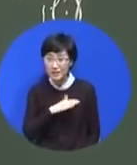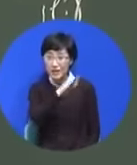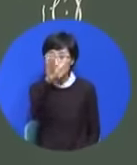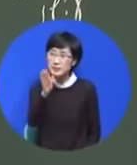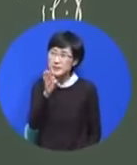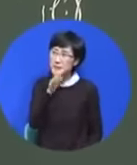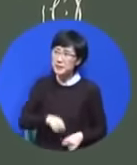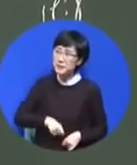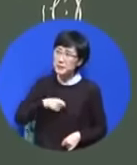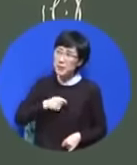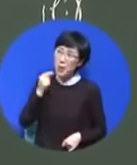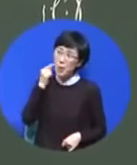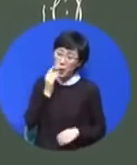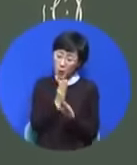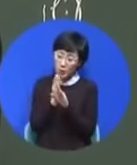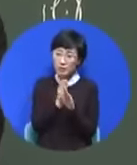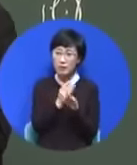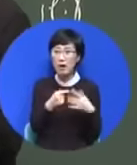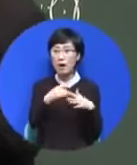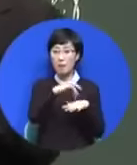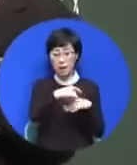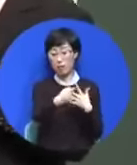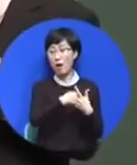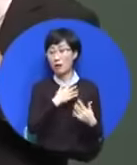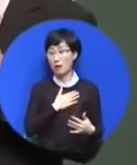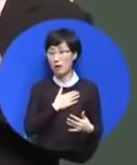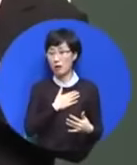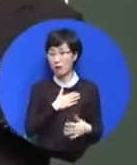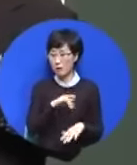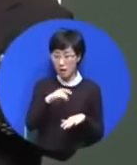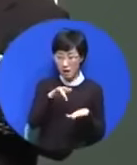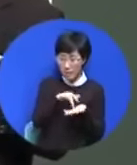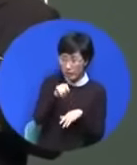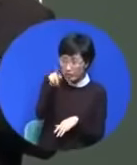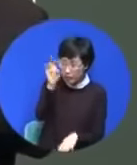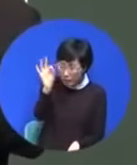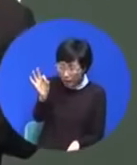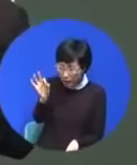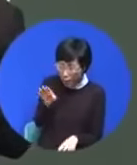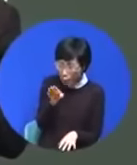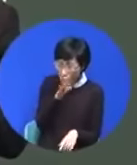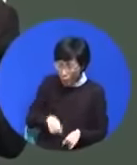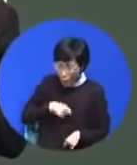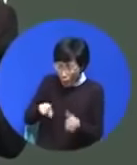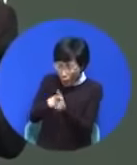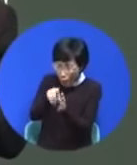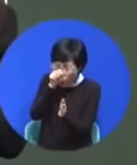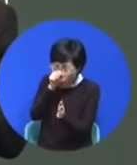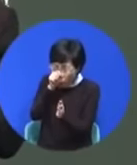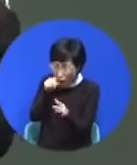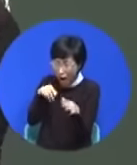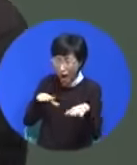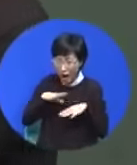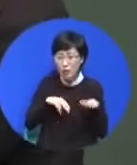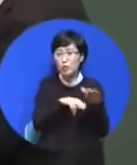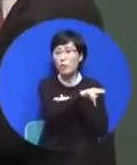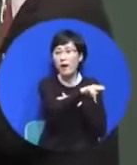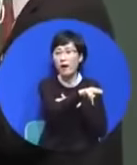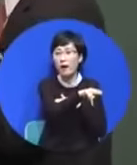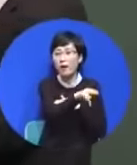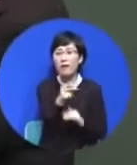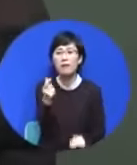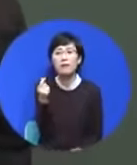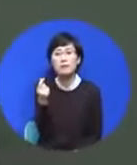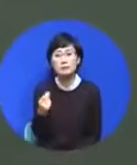다 알아요 그렇죠 진짜면 도망가 버려요 그렇잖아요 여러분